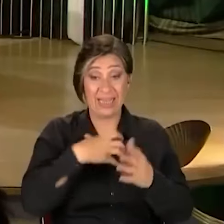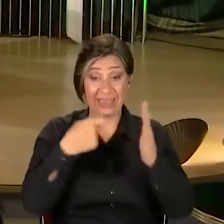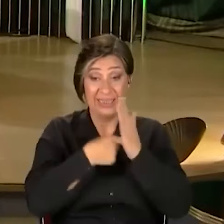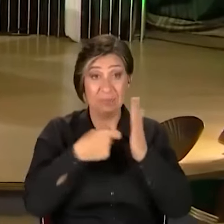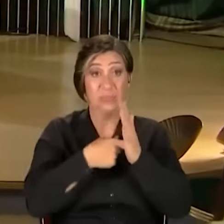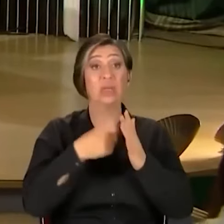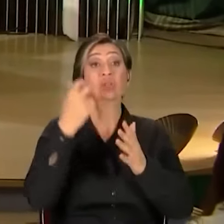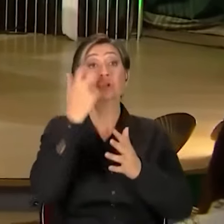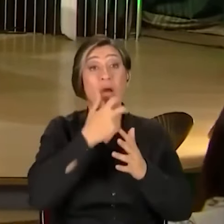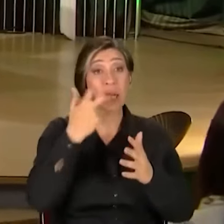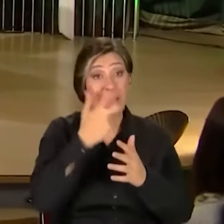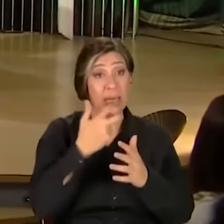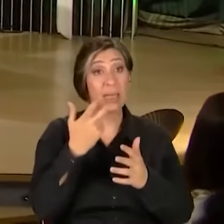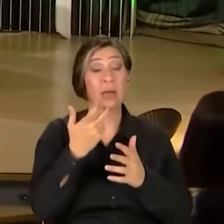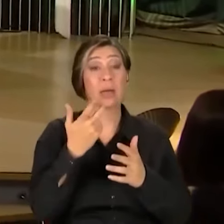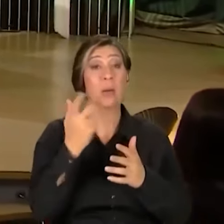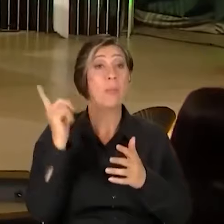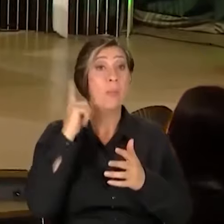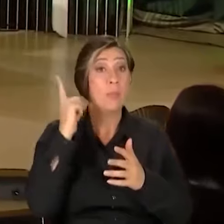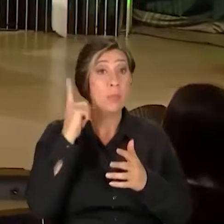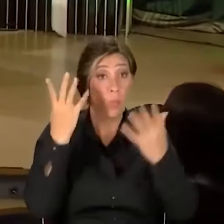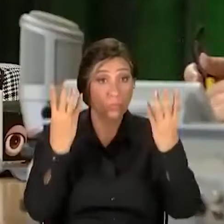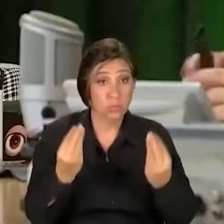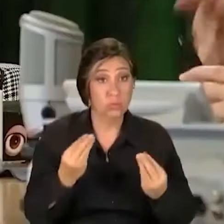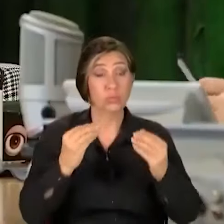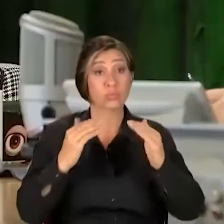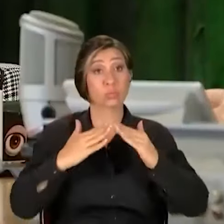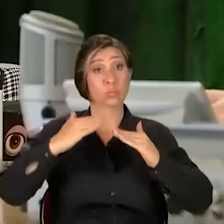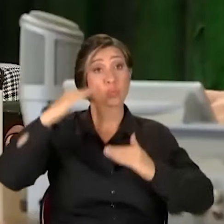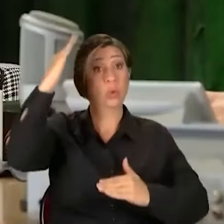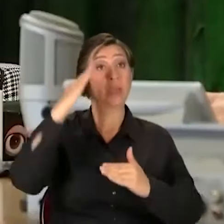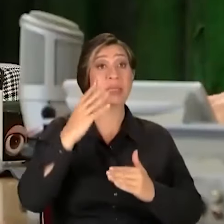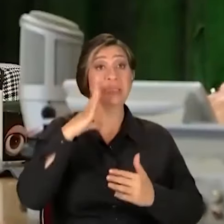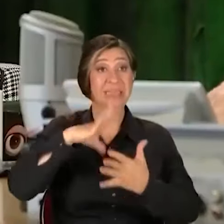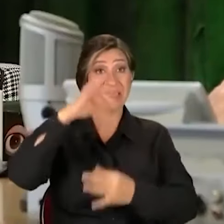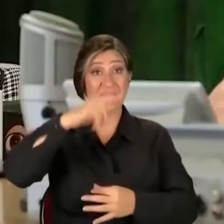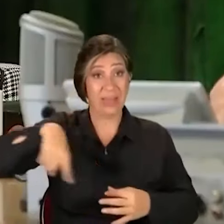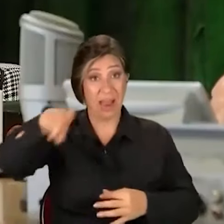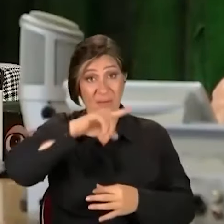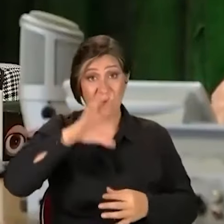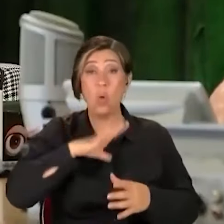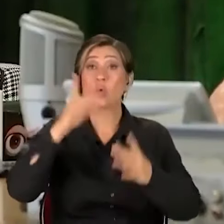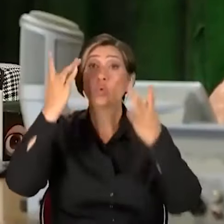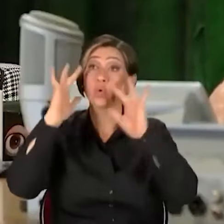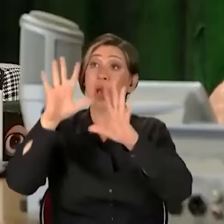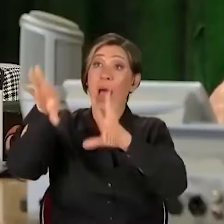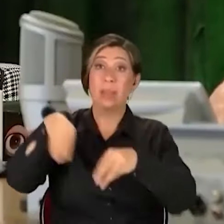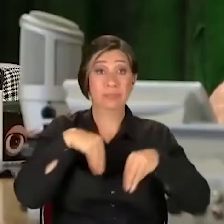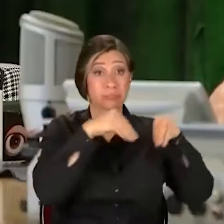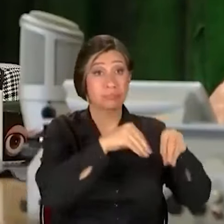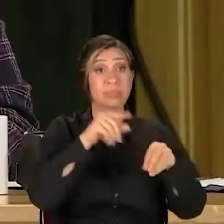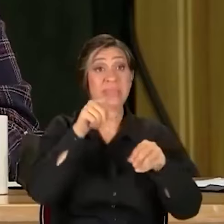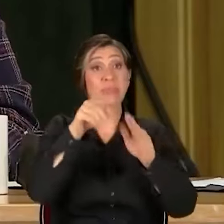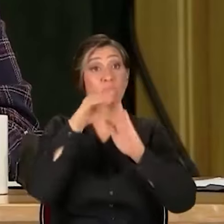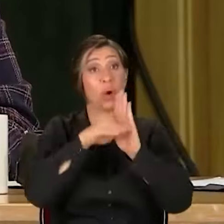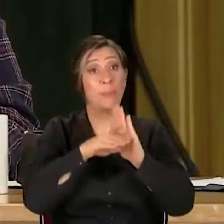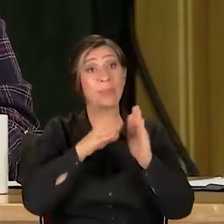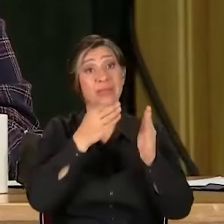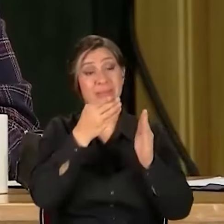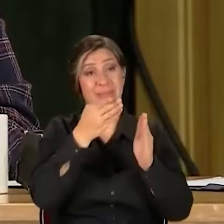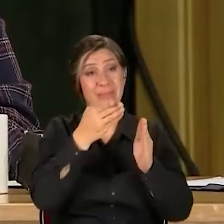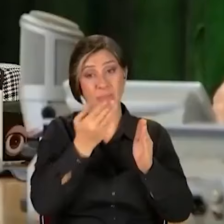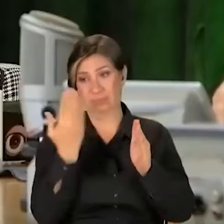isimlerinde, eserleriyle markalaşmış, devleşmiş isimler var. Bu kültürü alıp taşımış isimler var. Hatta senin programların